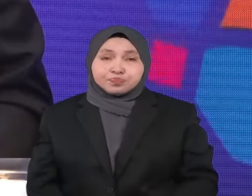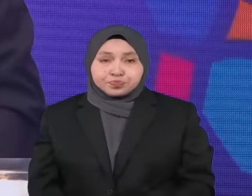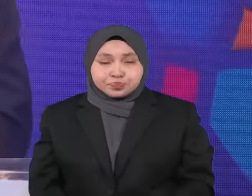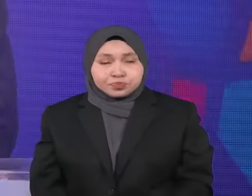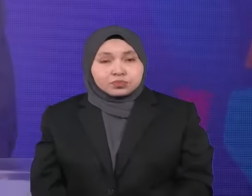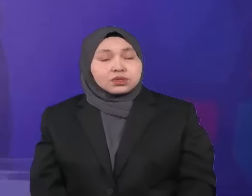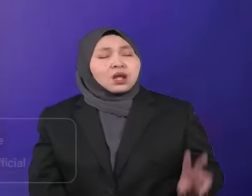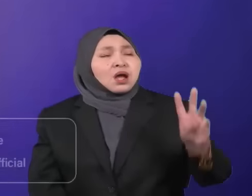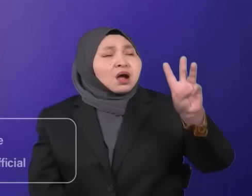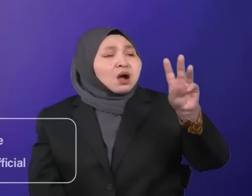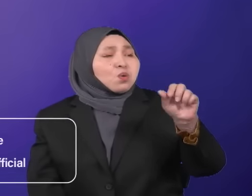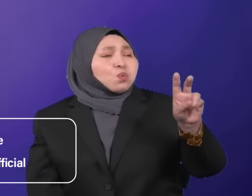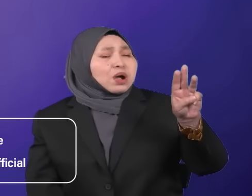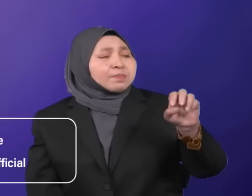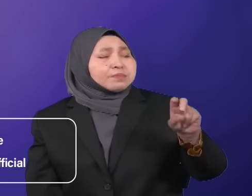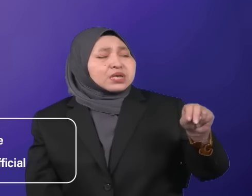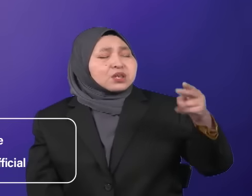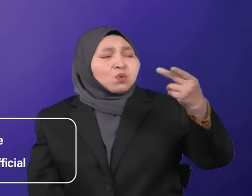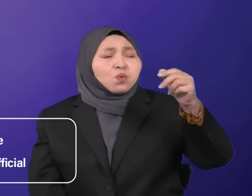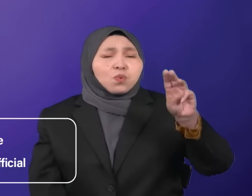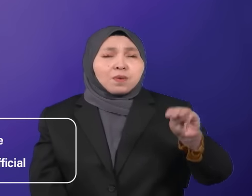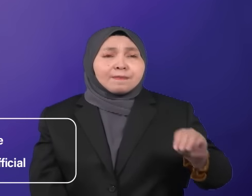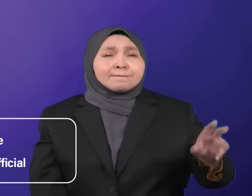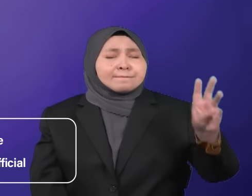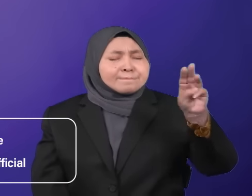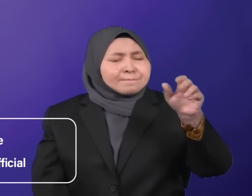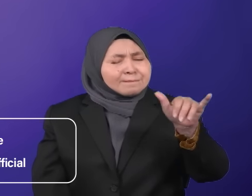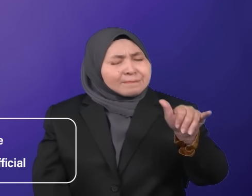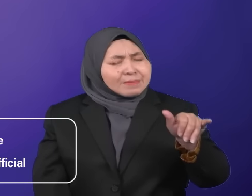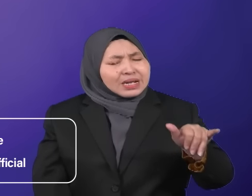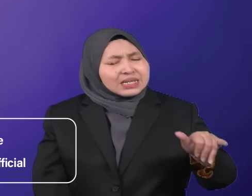Wa minhum man